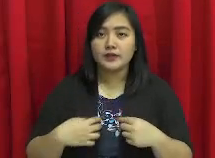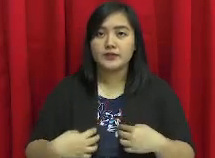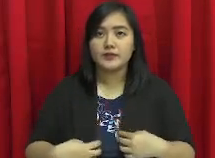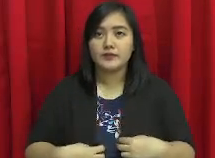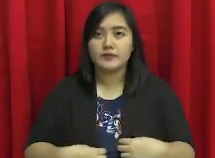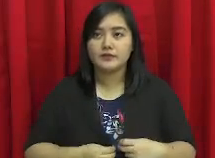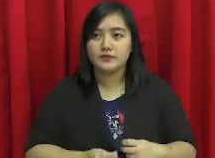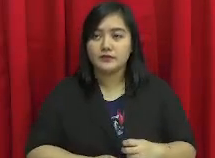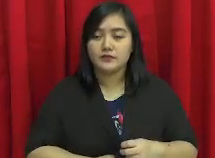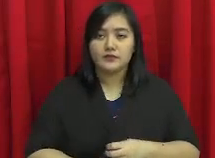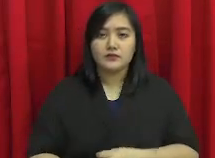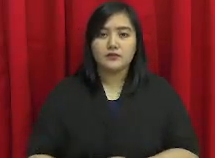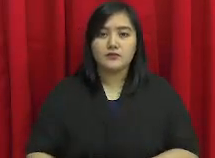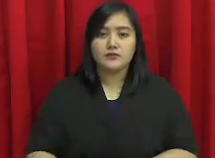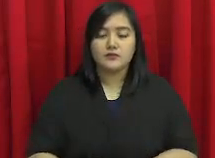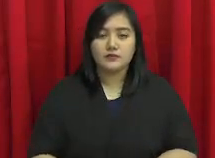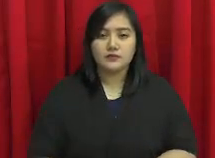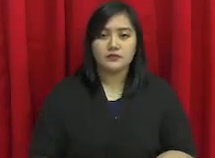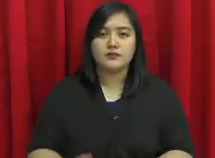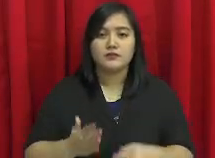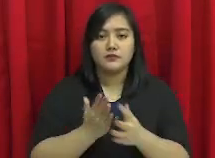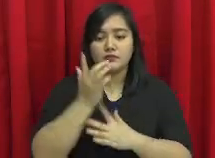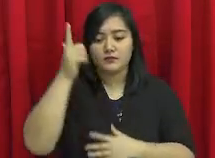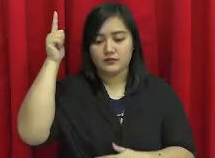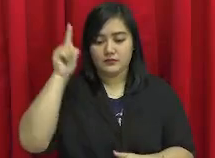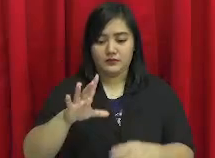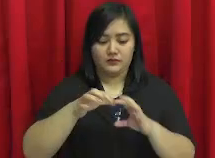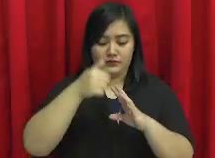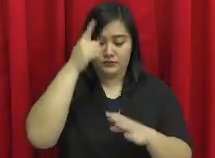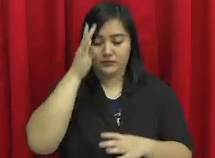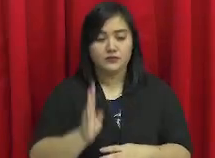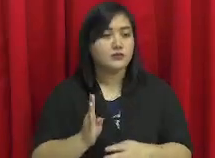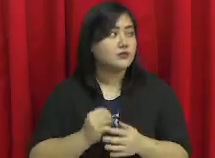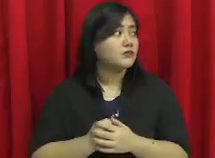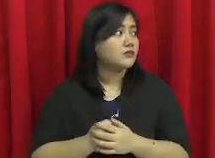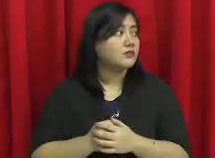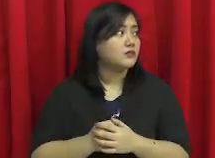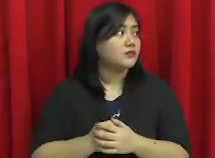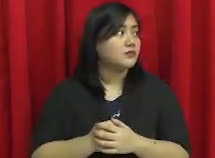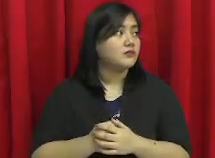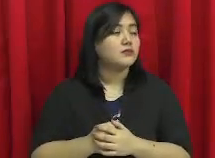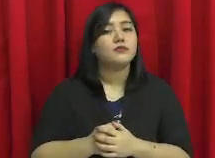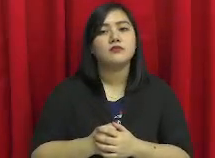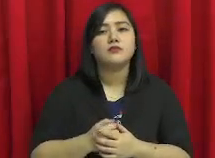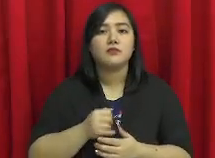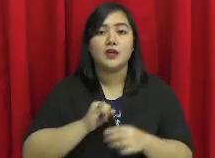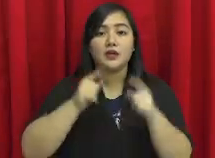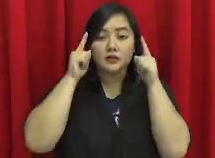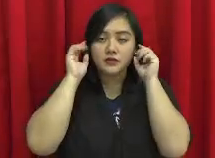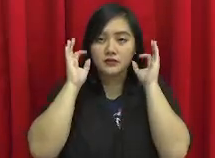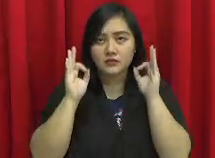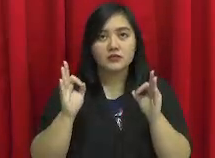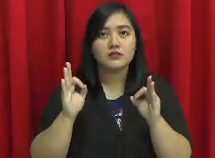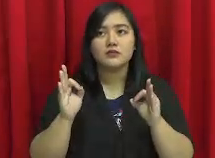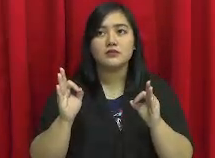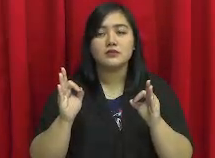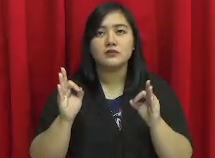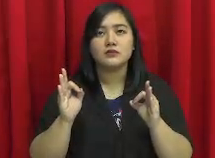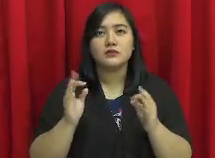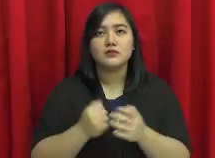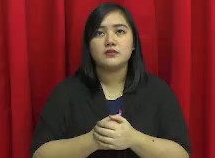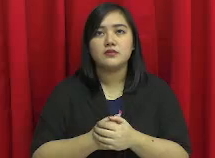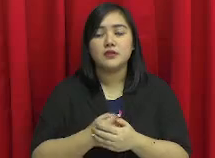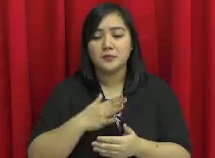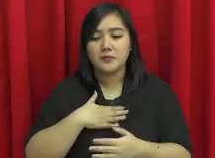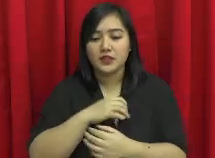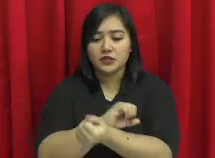sa biyaya siguro ng Panginoon, mga kapal, sa biyaya ng Panginoon talaga, no? Kaya ako nag-decide, kaya ako turning point